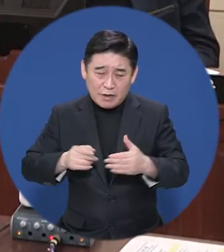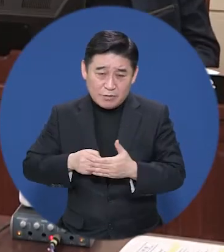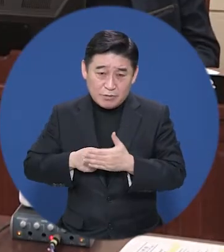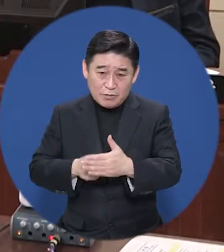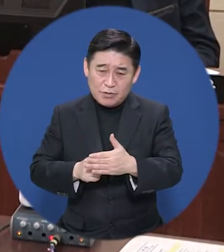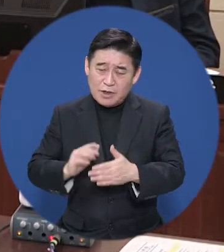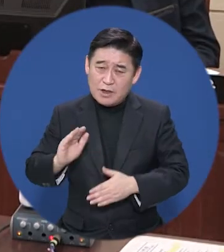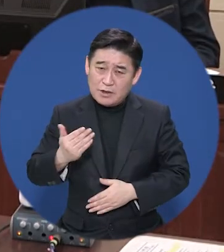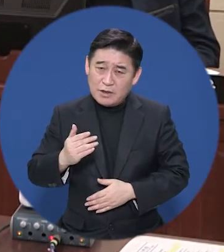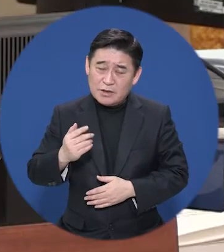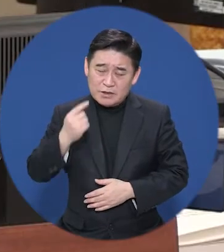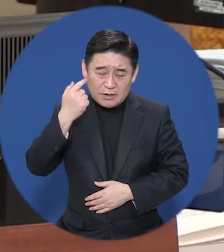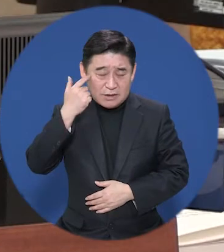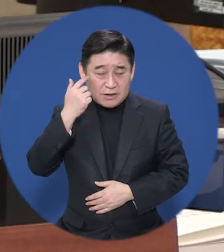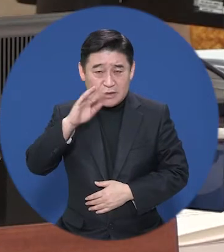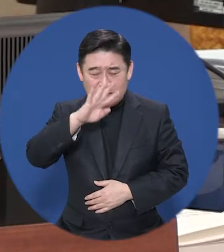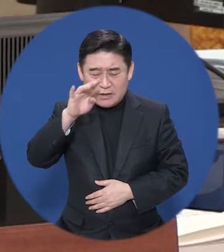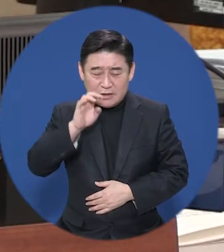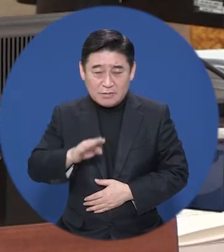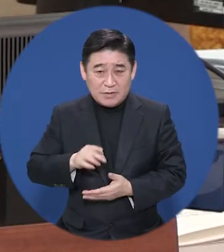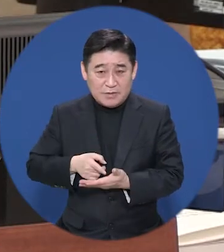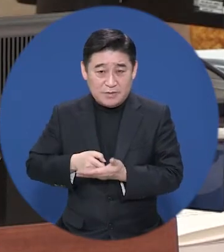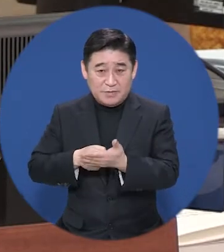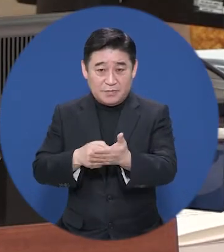진행되어야 하는 것인지 의문을 제기했습니다.